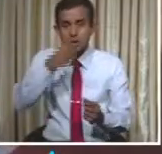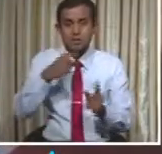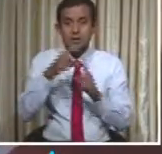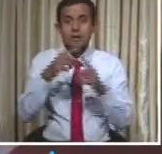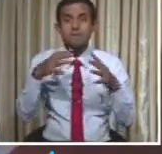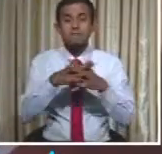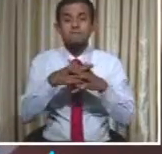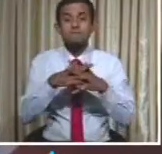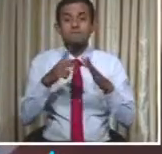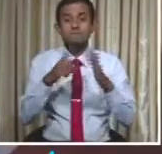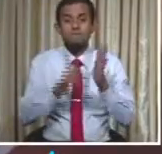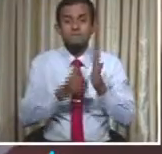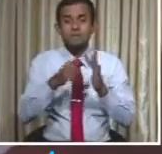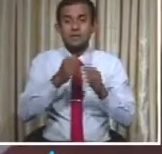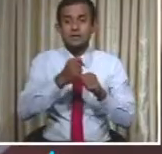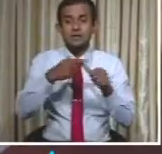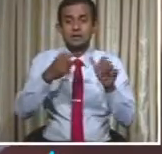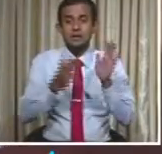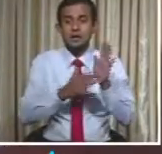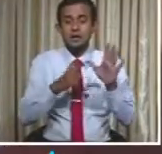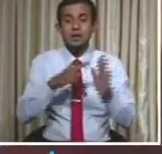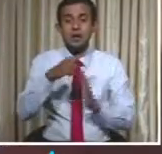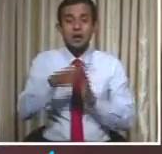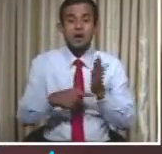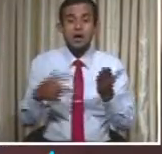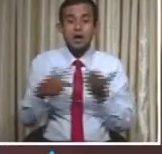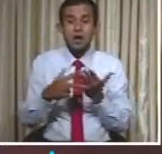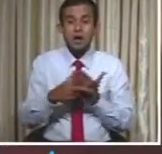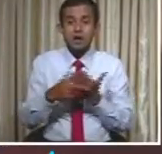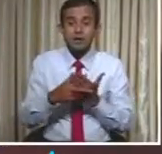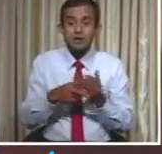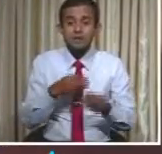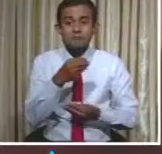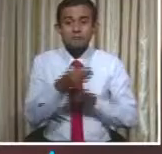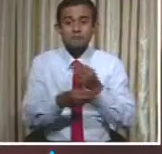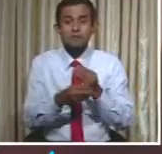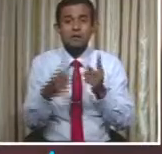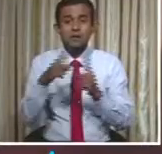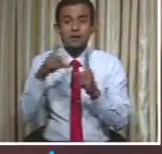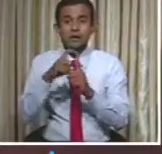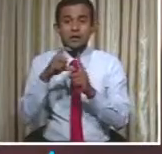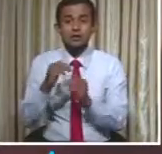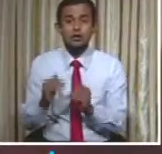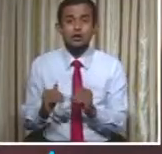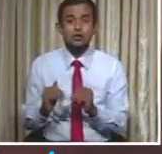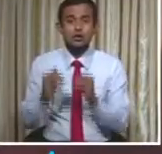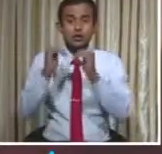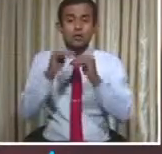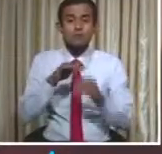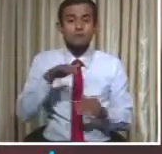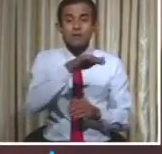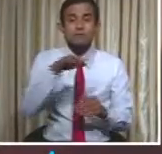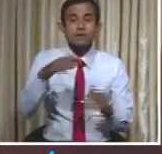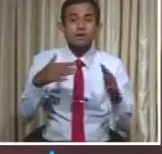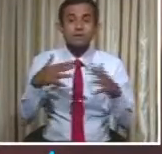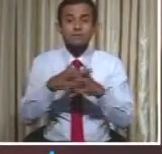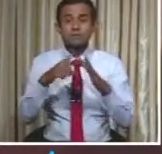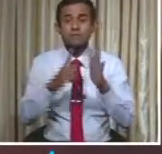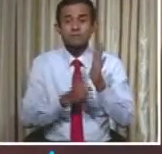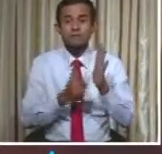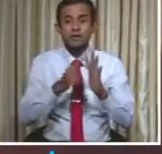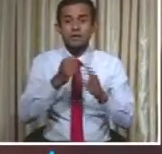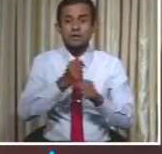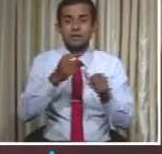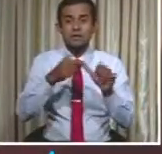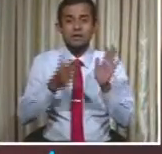වැලිගම ලංකාවේ සමුපකාර ව්‍යාපාරය සහ අධ්‍යාපන ප්‍රතිසංස්කරණ ශේෂ්‍යදී වැලිගම කියන